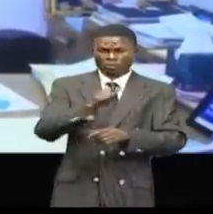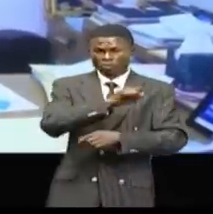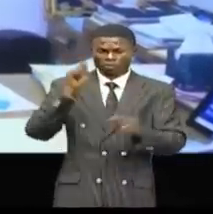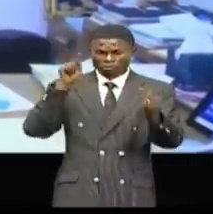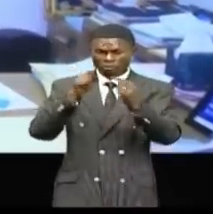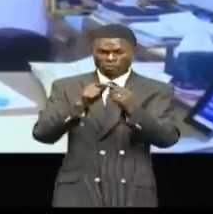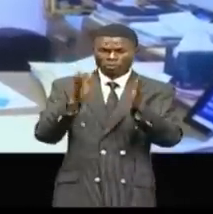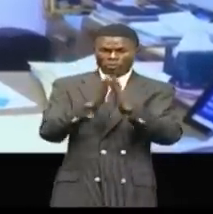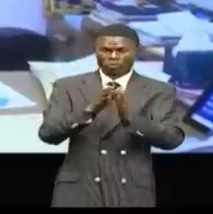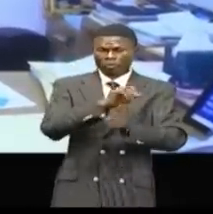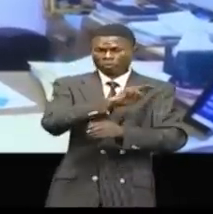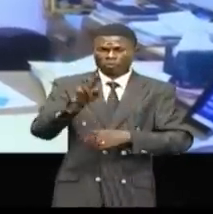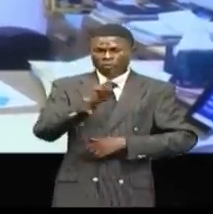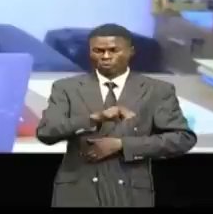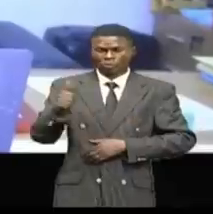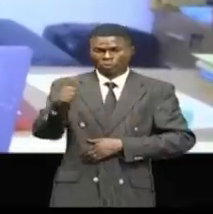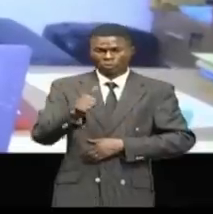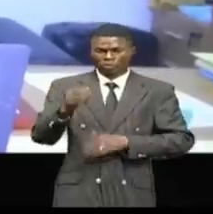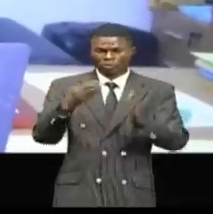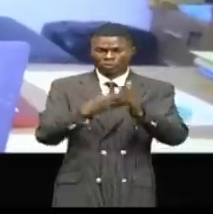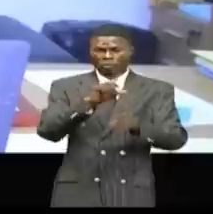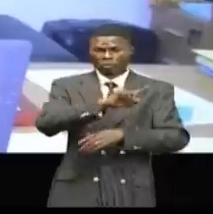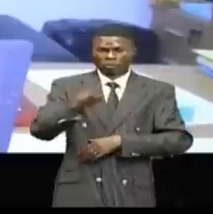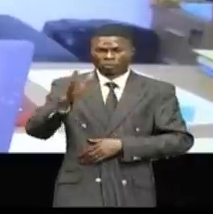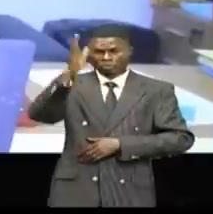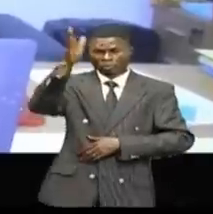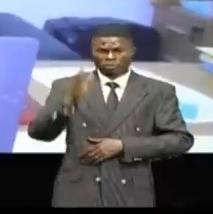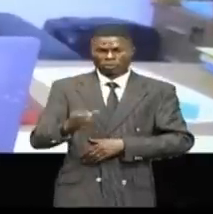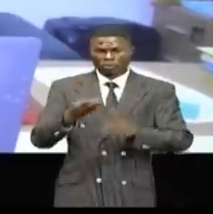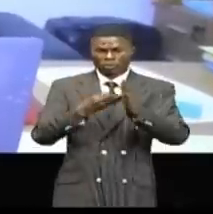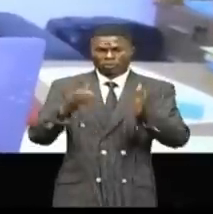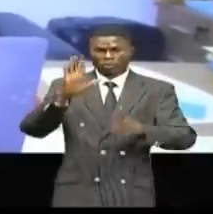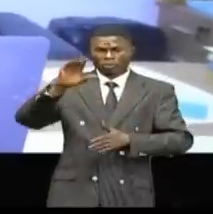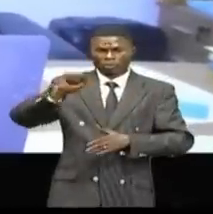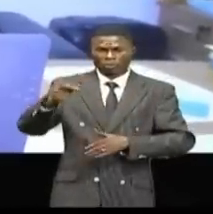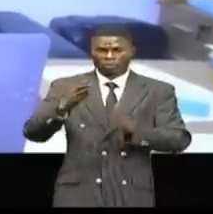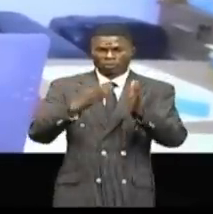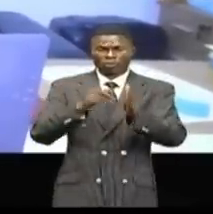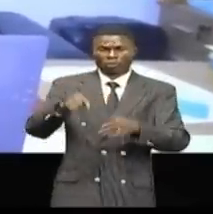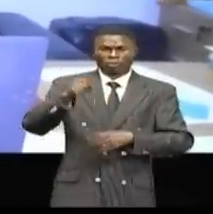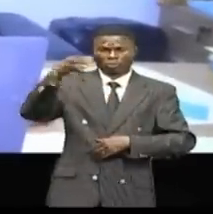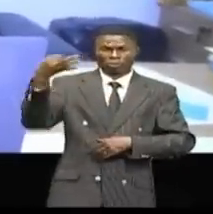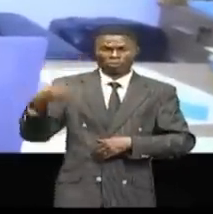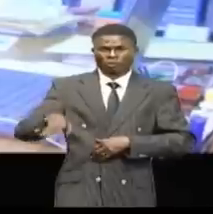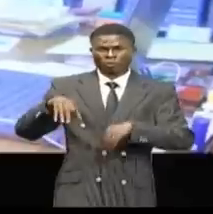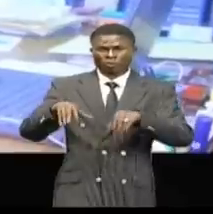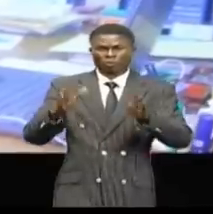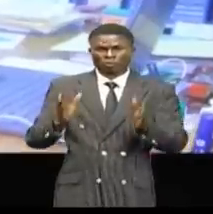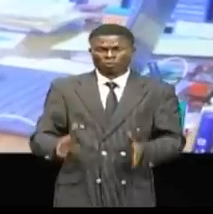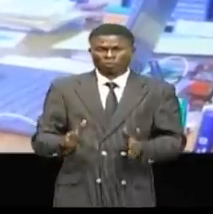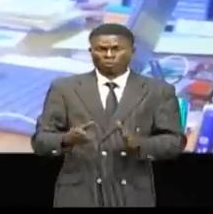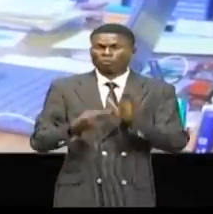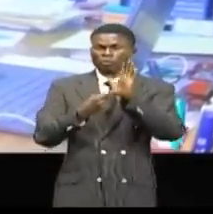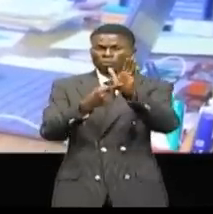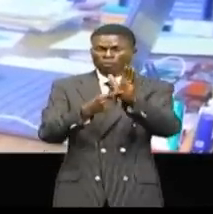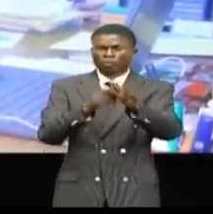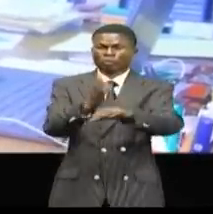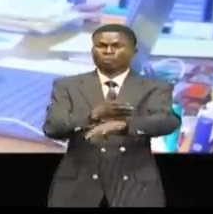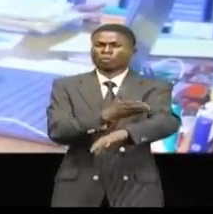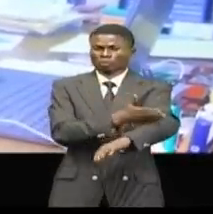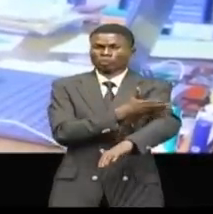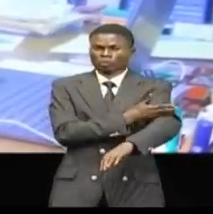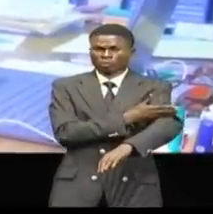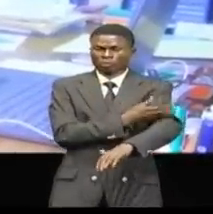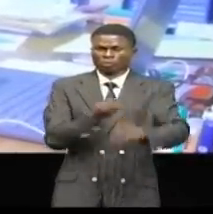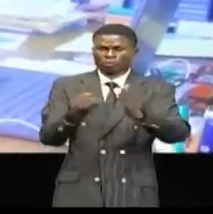octobre 2021 qui étaient de 9 585,9 milliards de francs congolais, affichant un accroissement